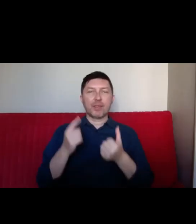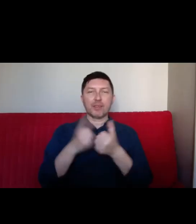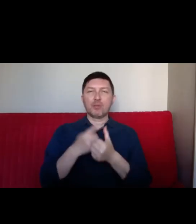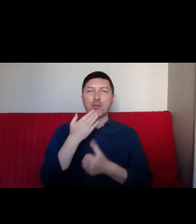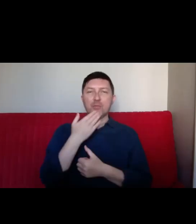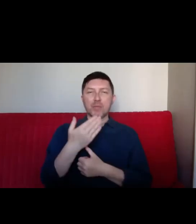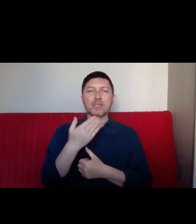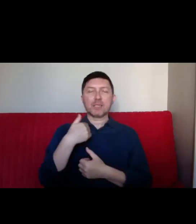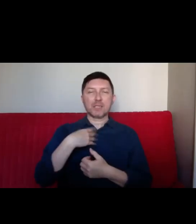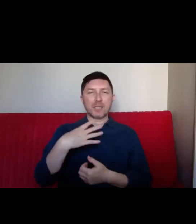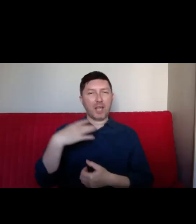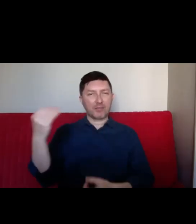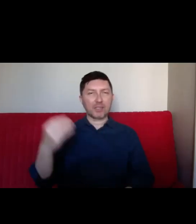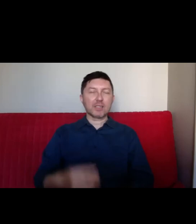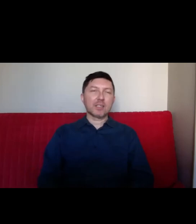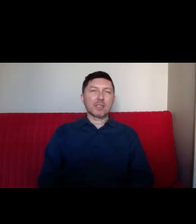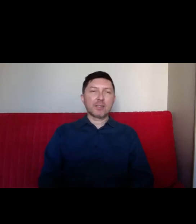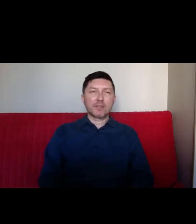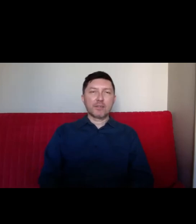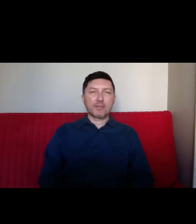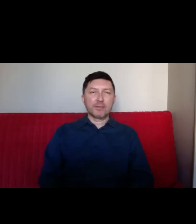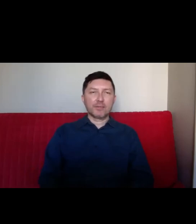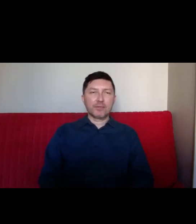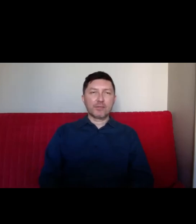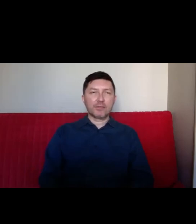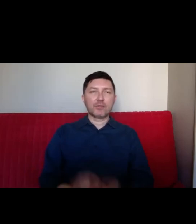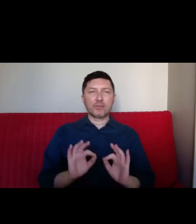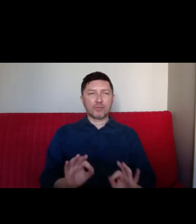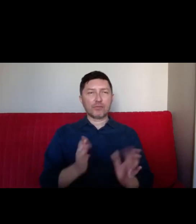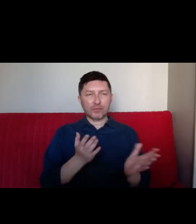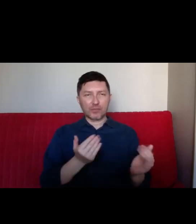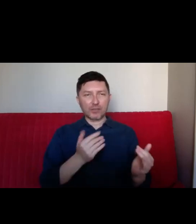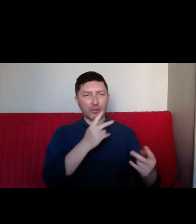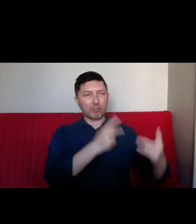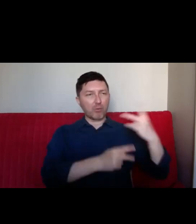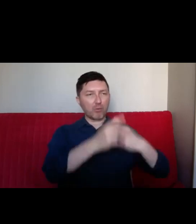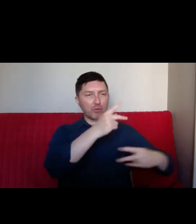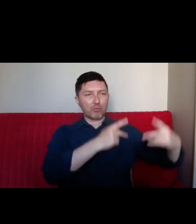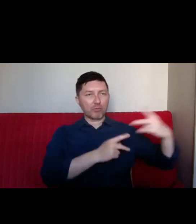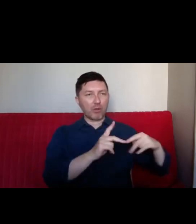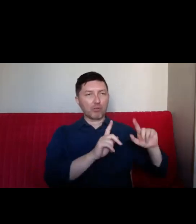invitation. Je vais juste attendre que le PowerPoint soit mis.